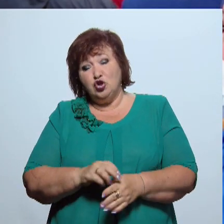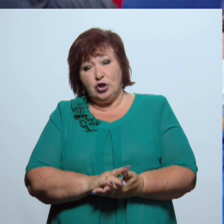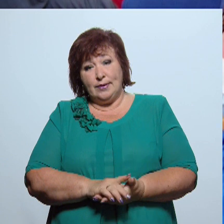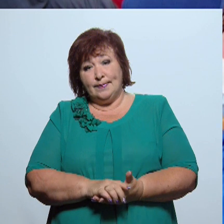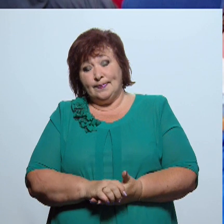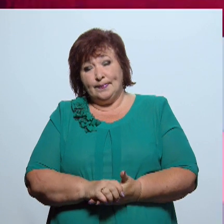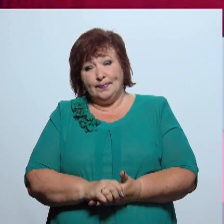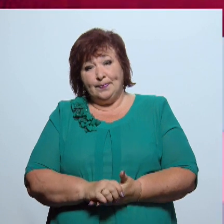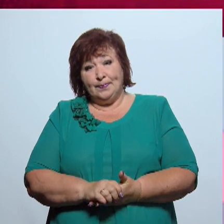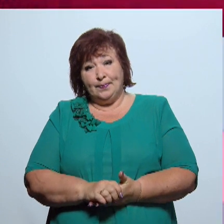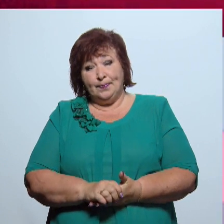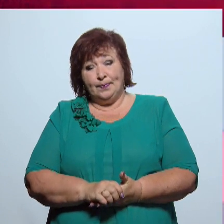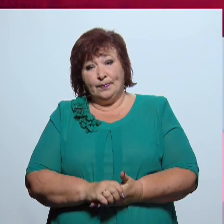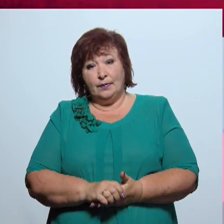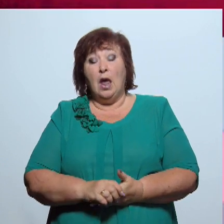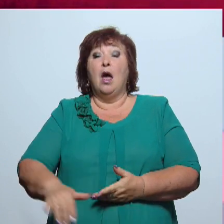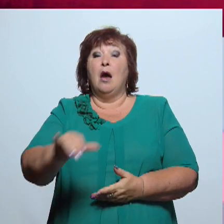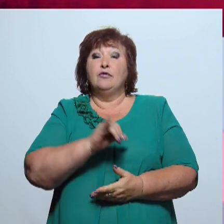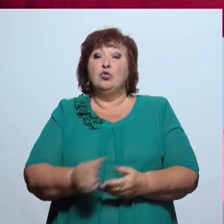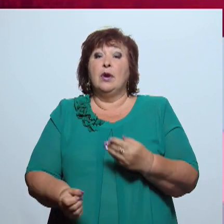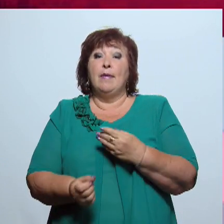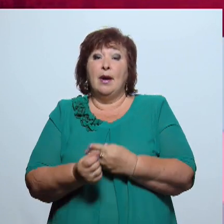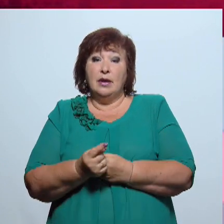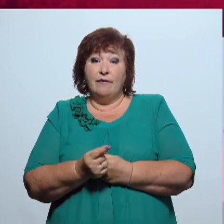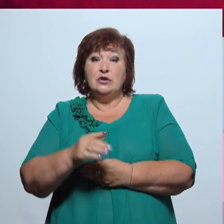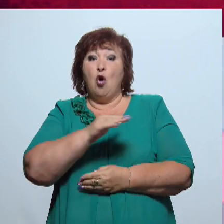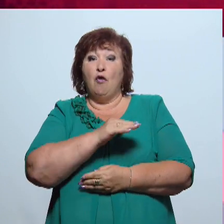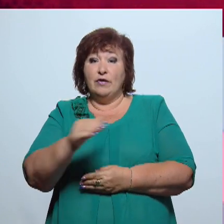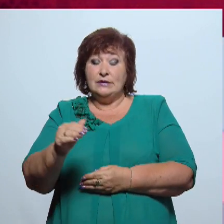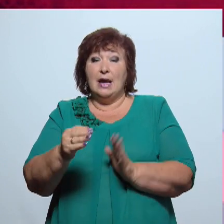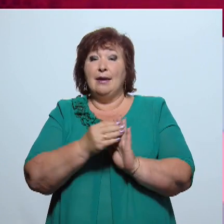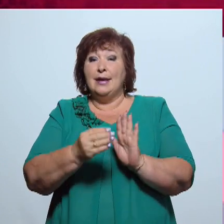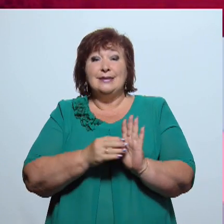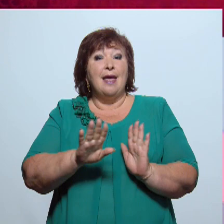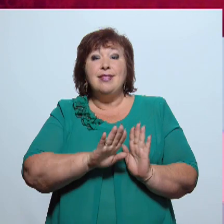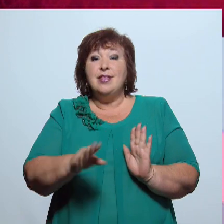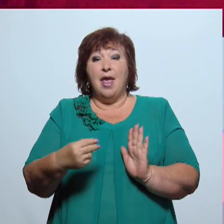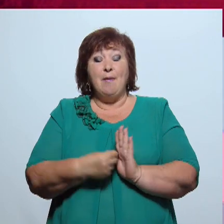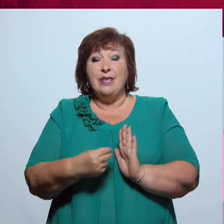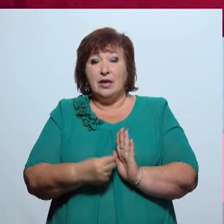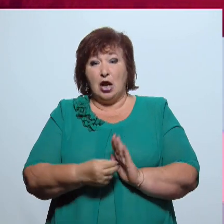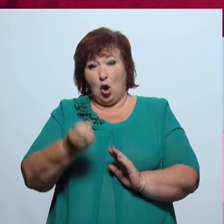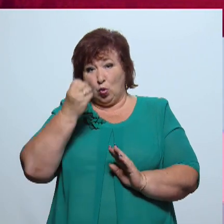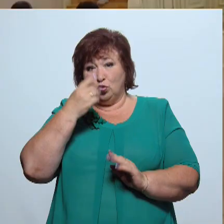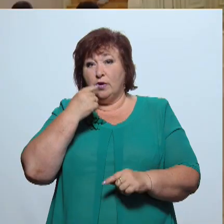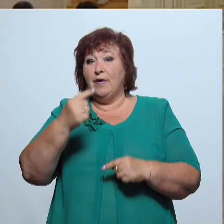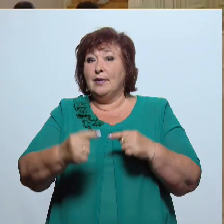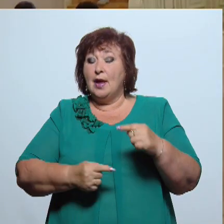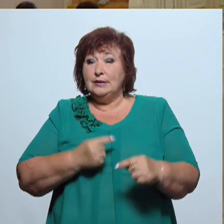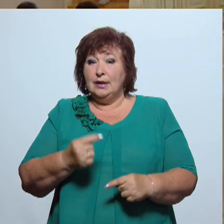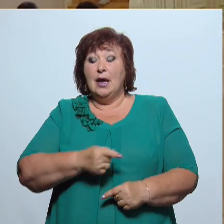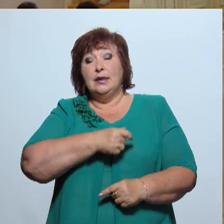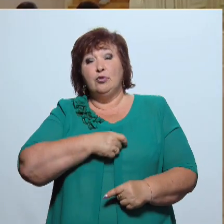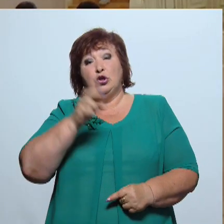Новости. В Удмуртии появится официальный реестр нематериального культурного наследия. Накануне